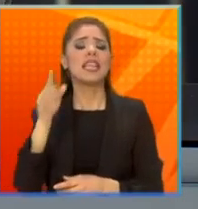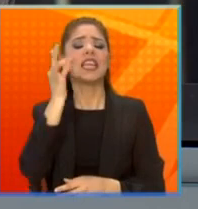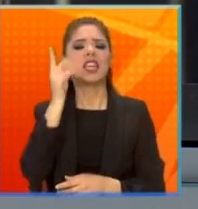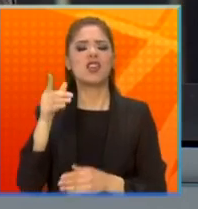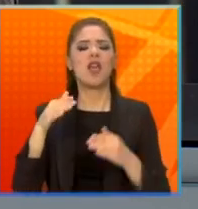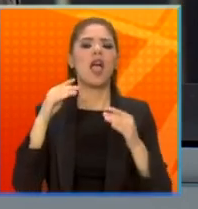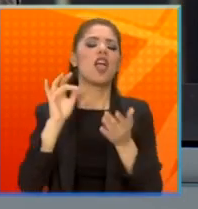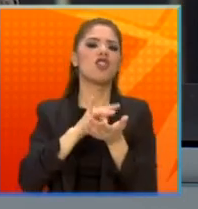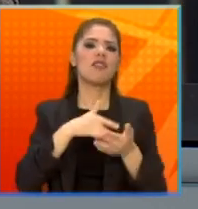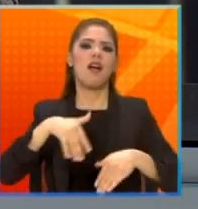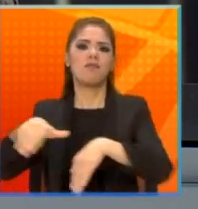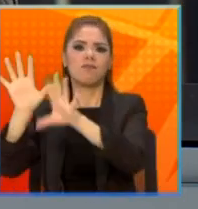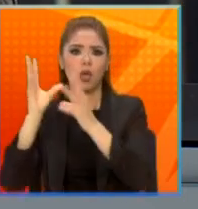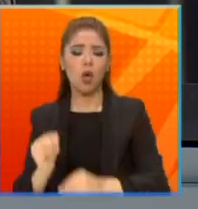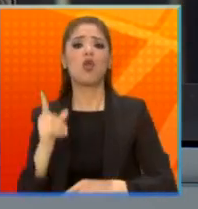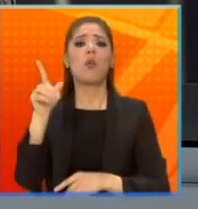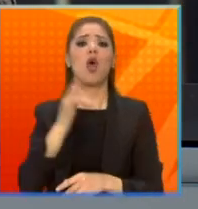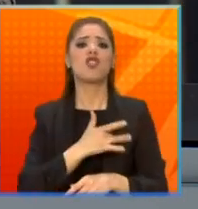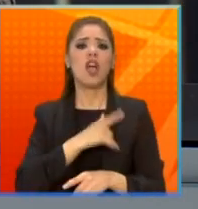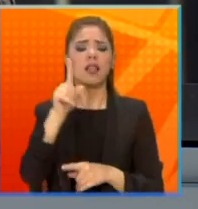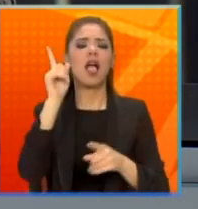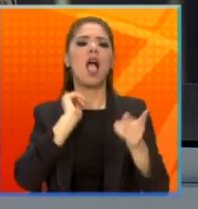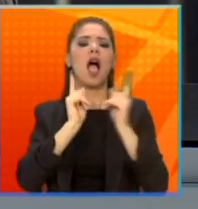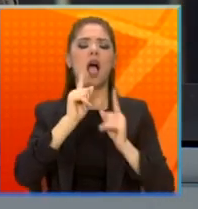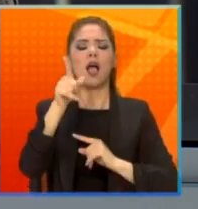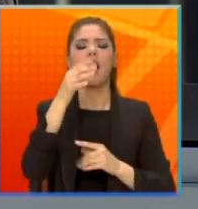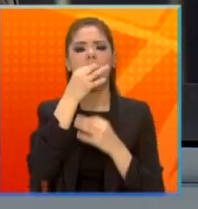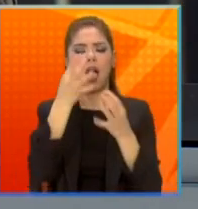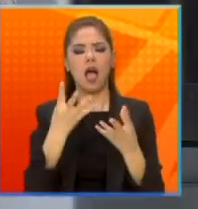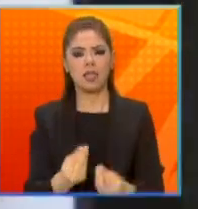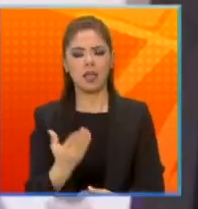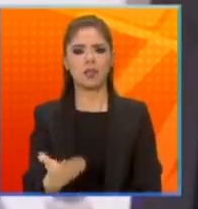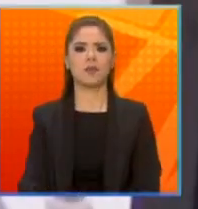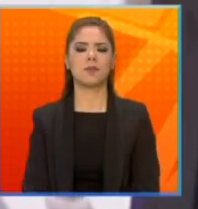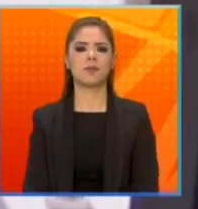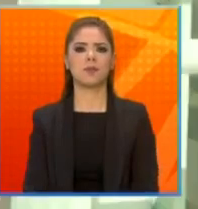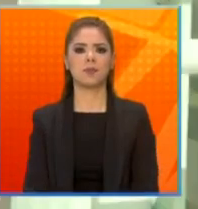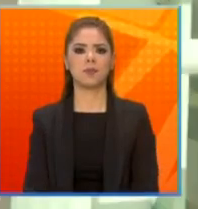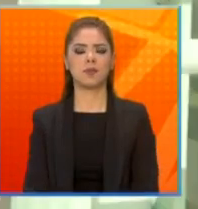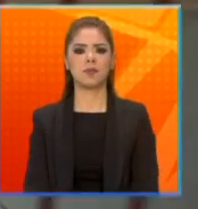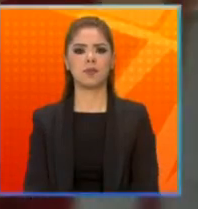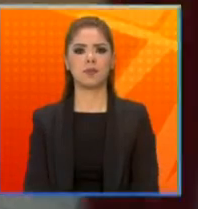bekleniyor daha sonraysa A Haber canlı yayında adaylığını anlattı O